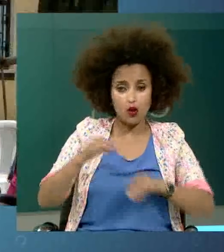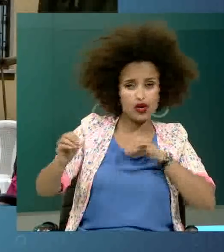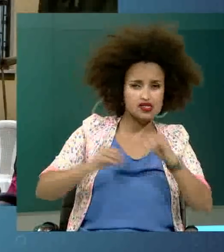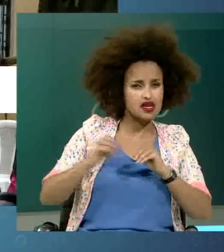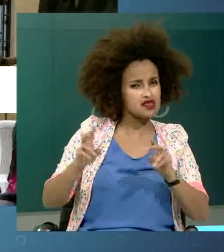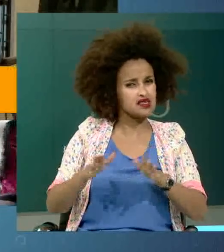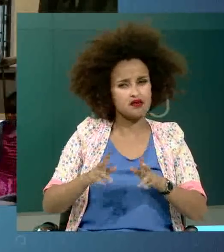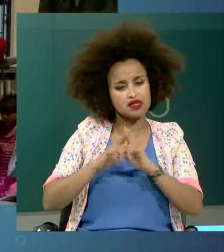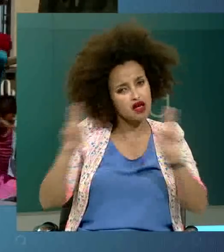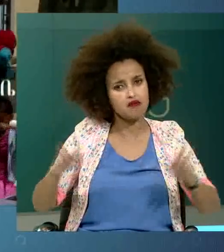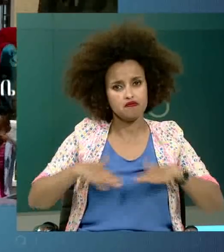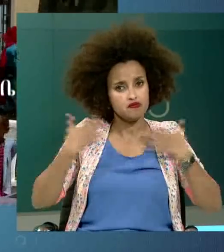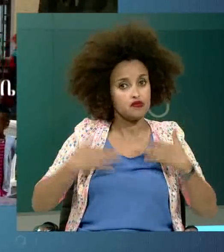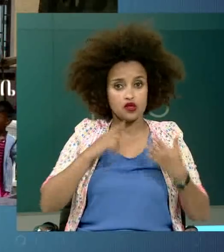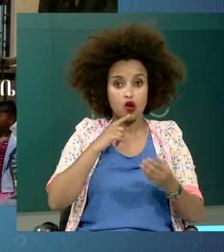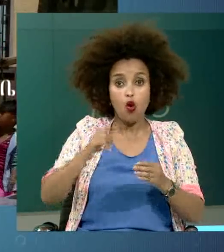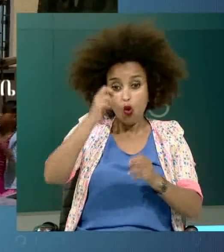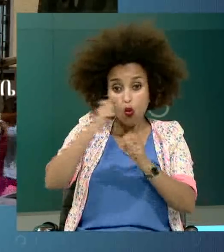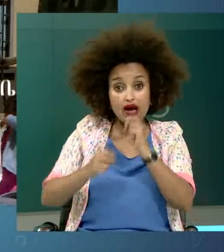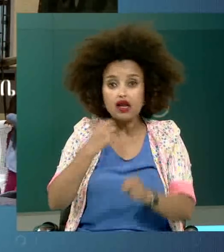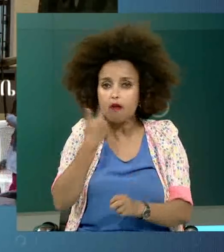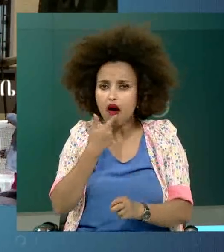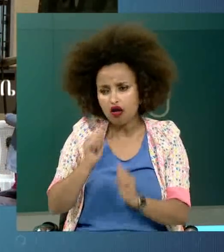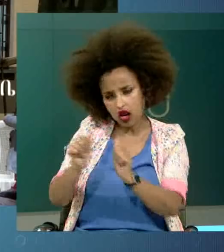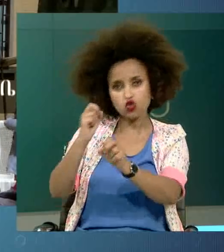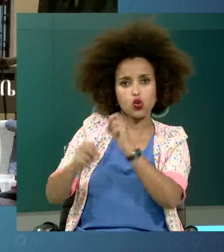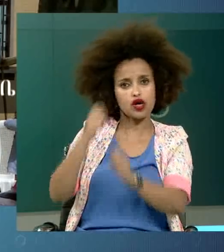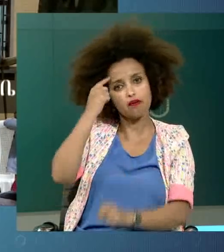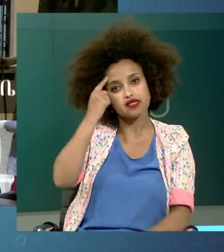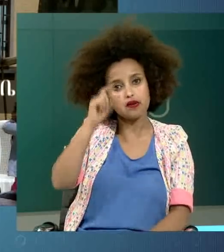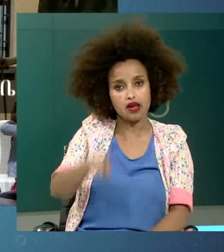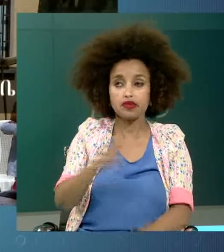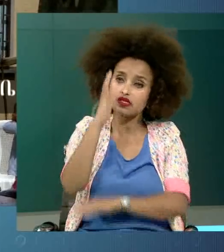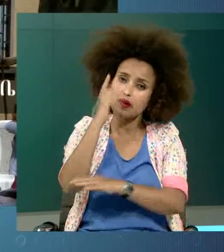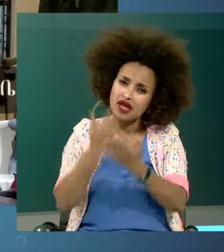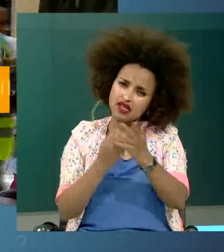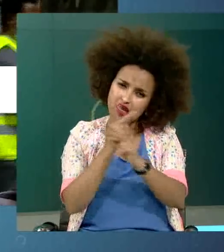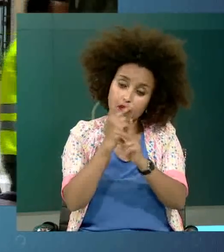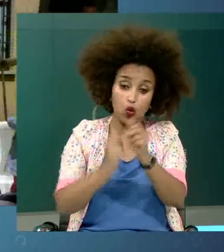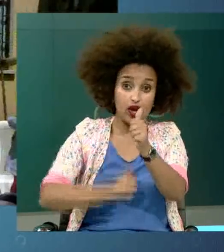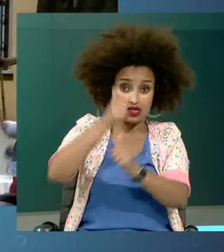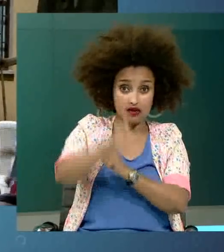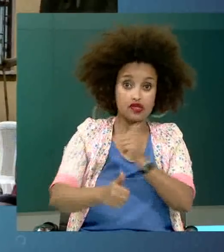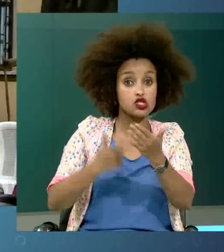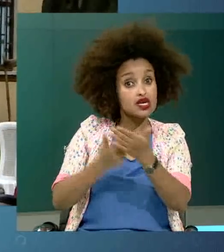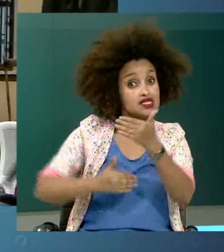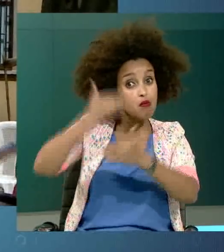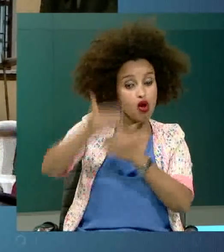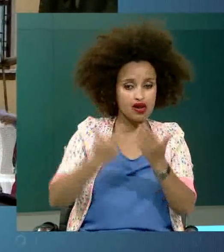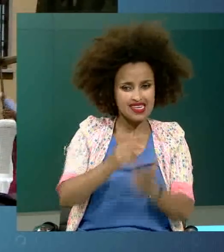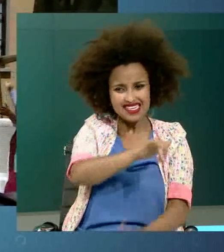እና ወገን ለወገን ነው ማሰብ ያለበት እና እንደው እግዚአብሔር ይህንን ጊዜ ጠብቆ ያሳልፈን እንጂ ከዛም በኋላ እንደዚህ አይነቱ ባህል